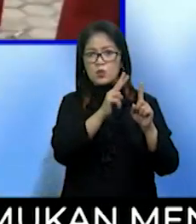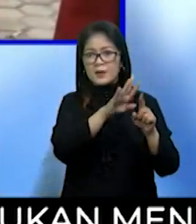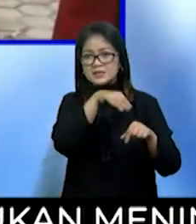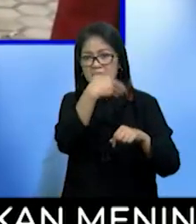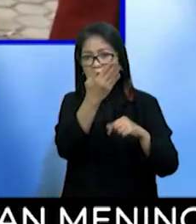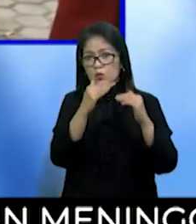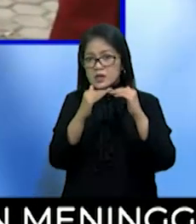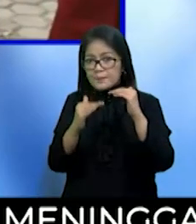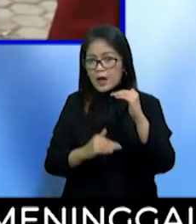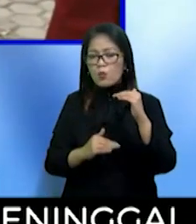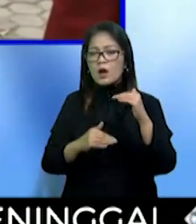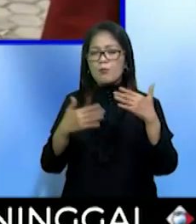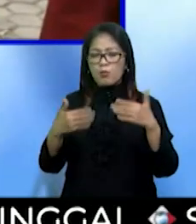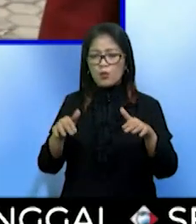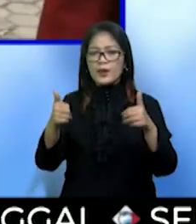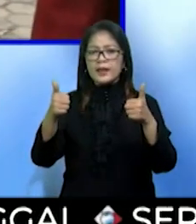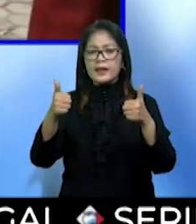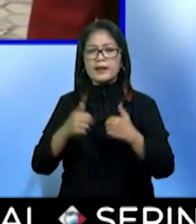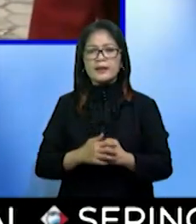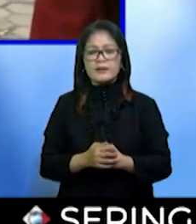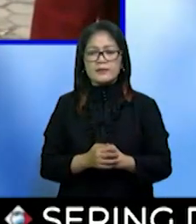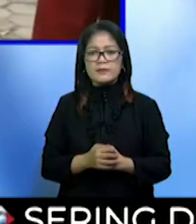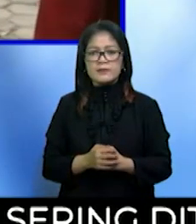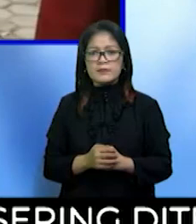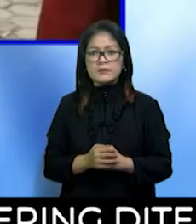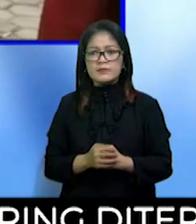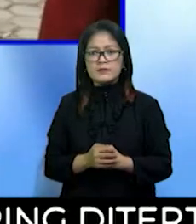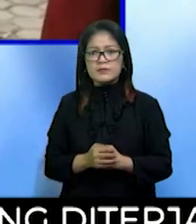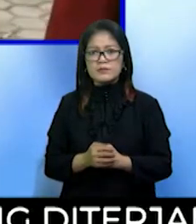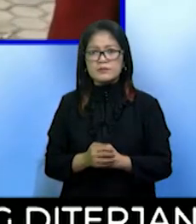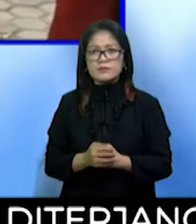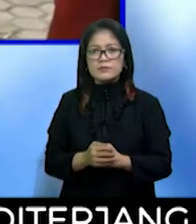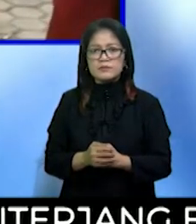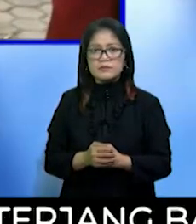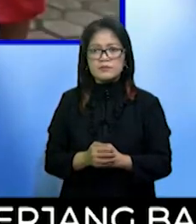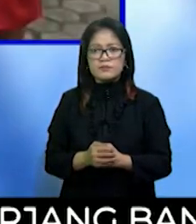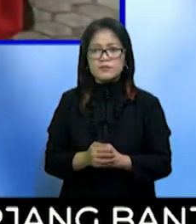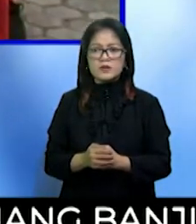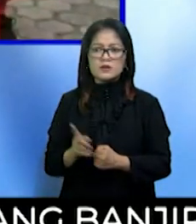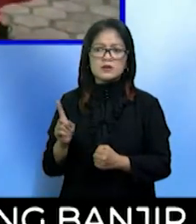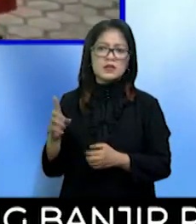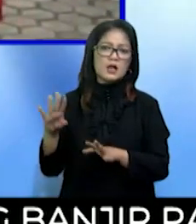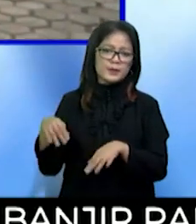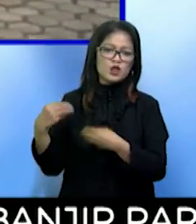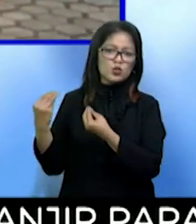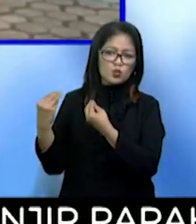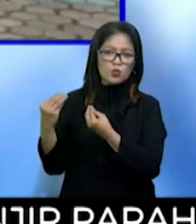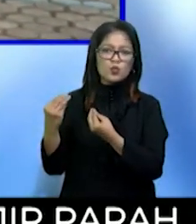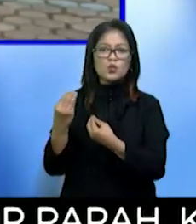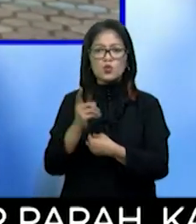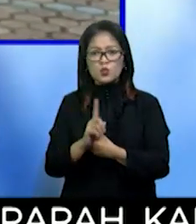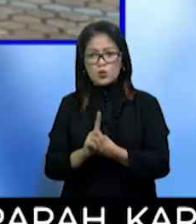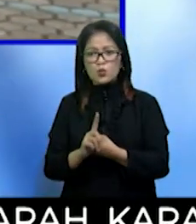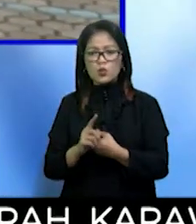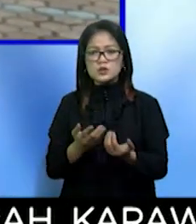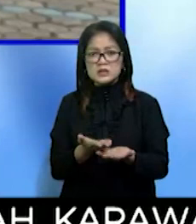Nah, dalam menunggu pelaksanaan vaksinasi, kita tahu bahwa masa pandemi